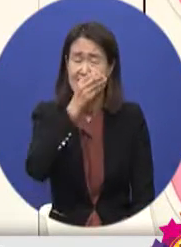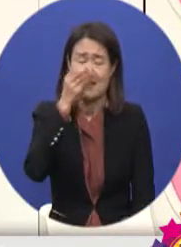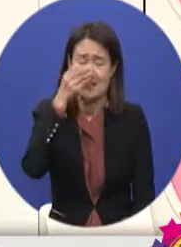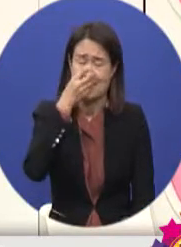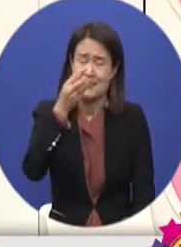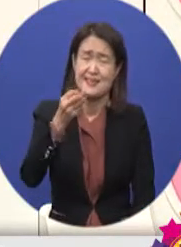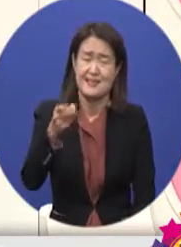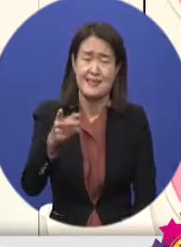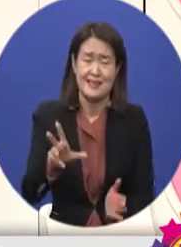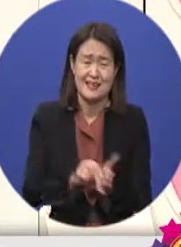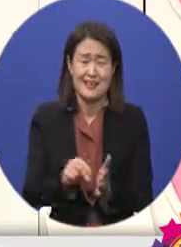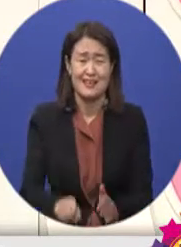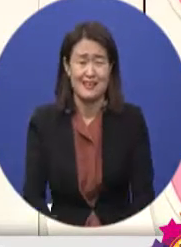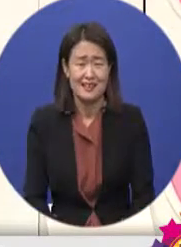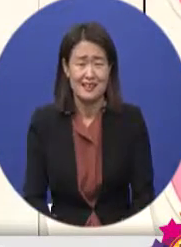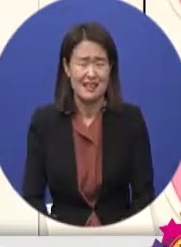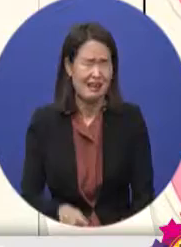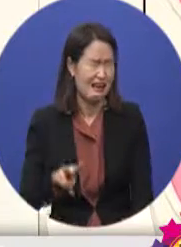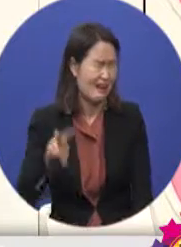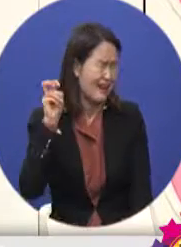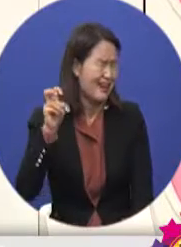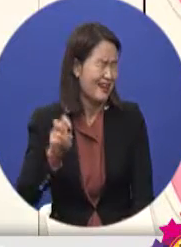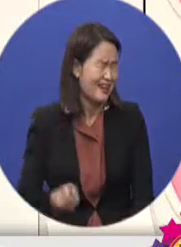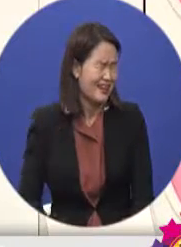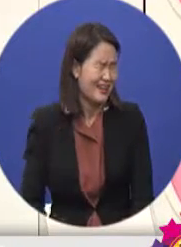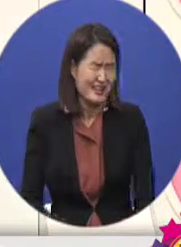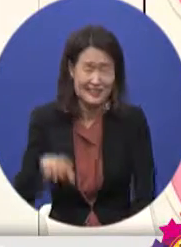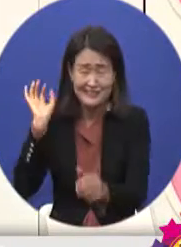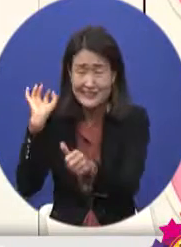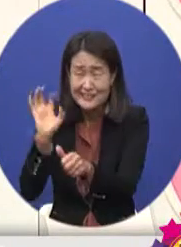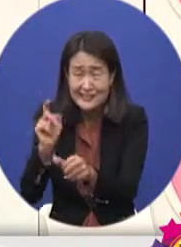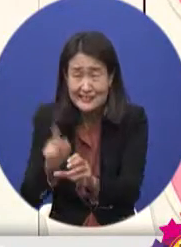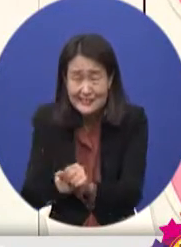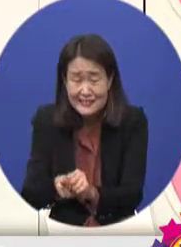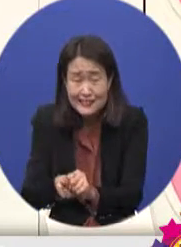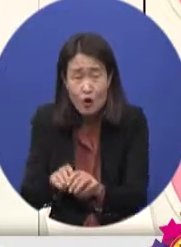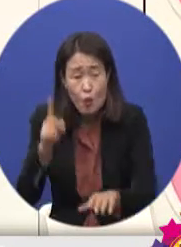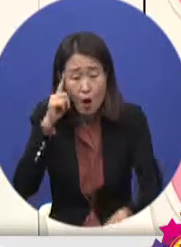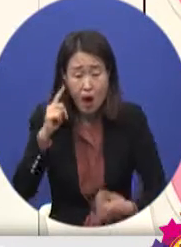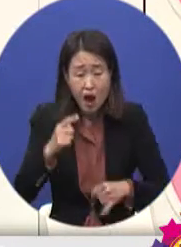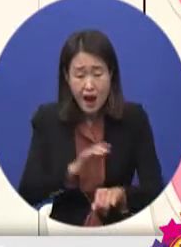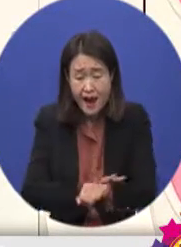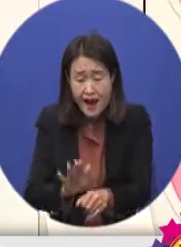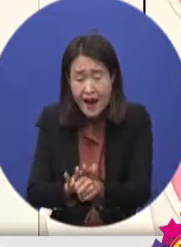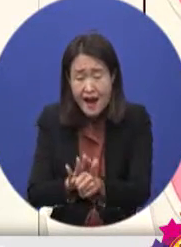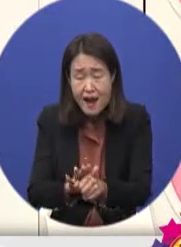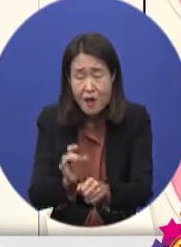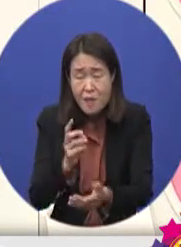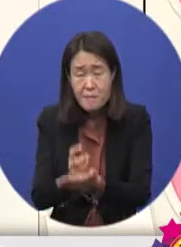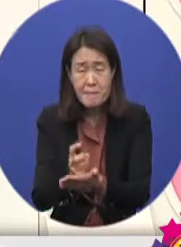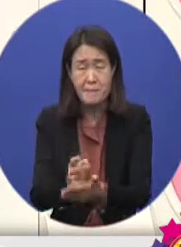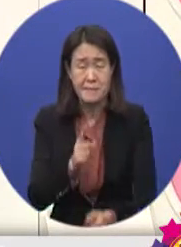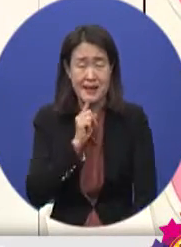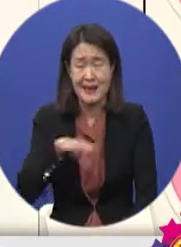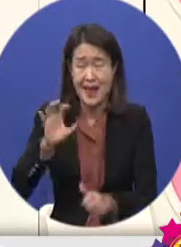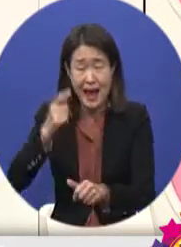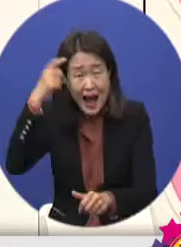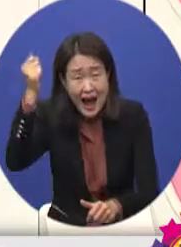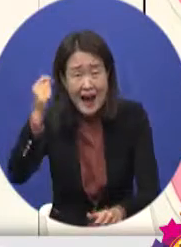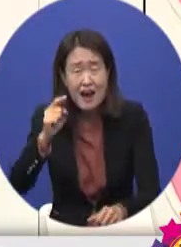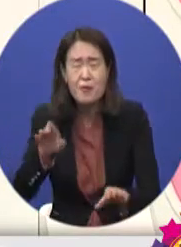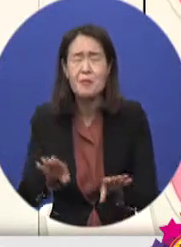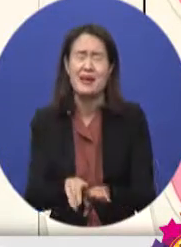하고 그래서 내가 그기가 싫어. 그래서 혼내줄라 기거든. 우리 딸이다 자리다 이놈아 하고. 아